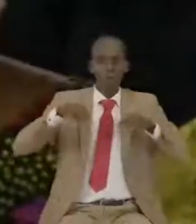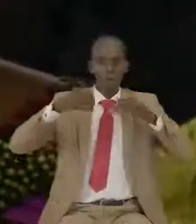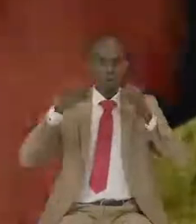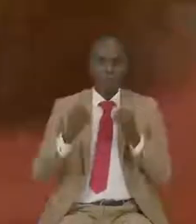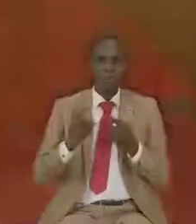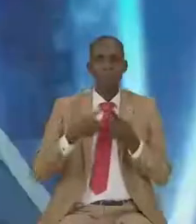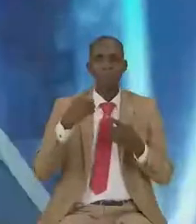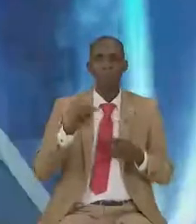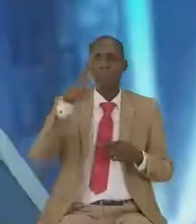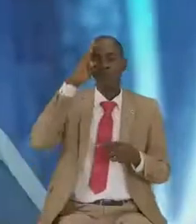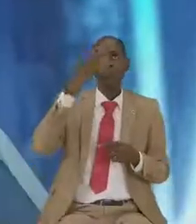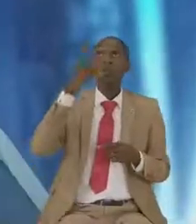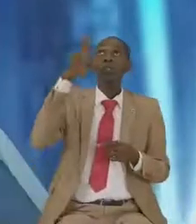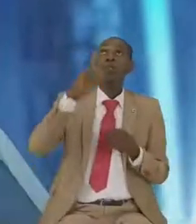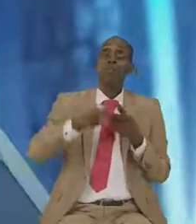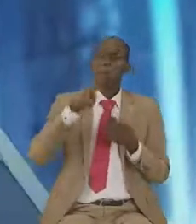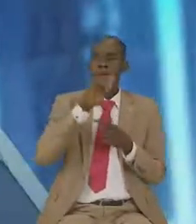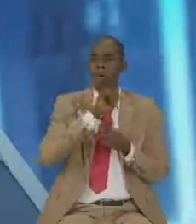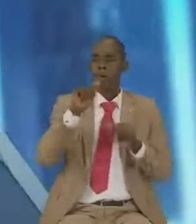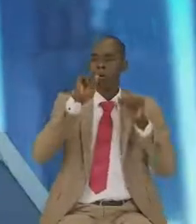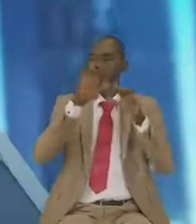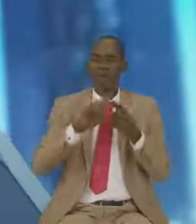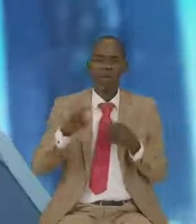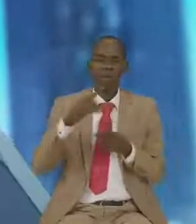Dieu a équipé l'homme de Dieu.